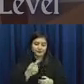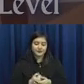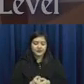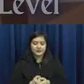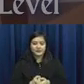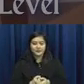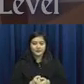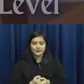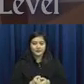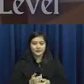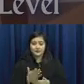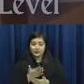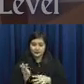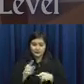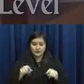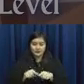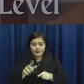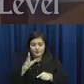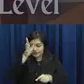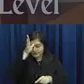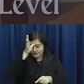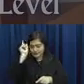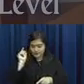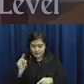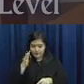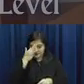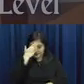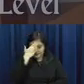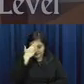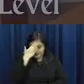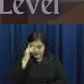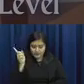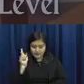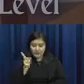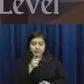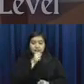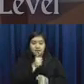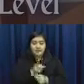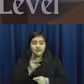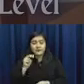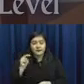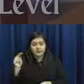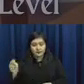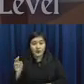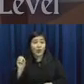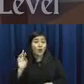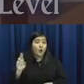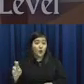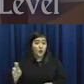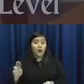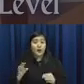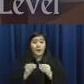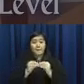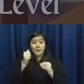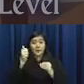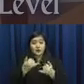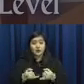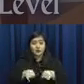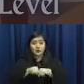mga tatay kung ano talaga ang totoong pangangailangan o higit na pangangailangan ng ating